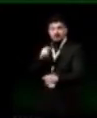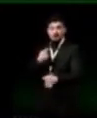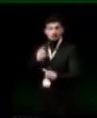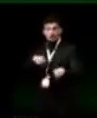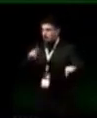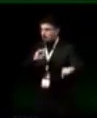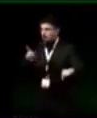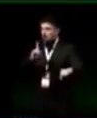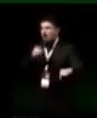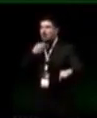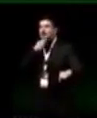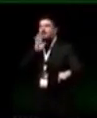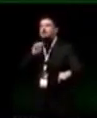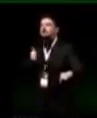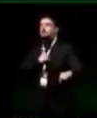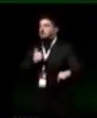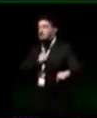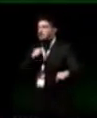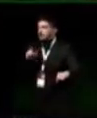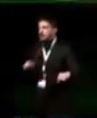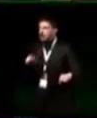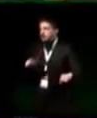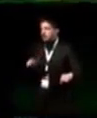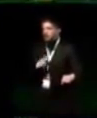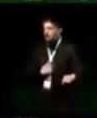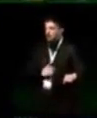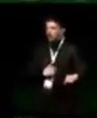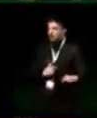stesso. Questo deve essere il punto fondamentale.